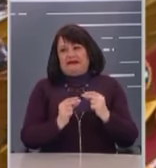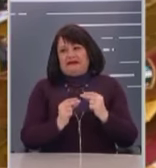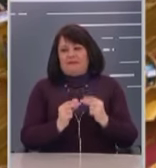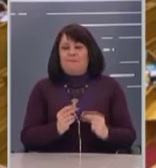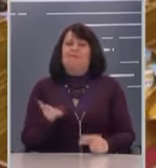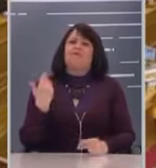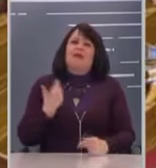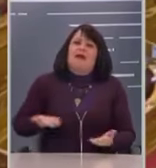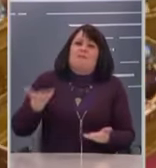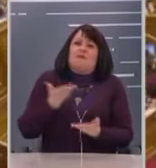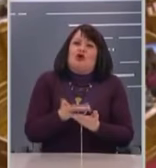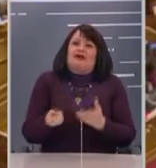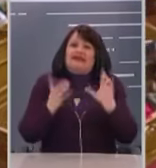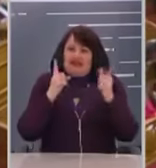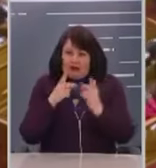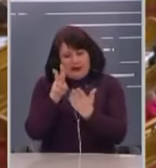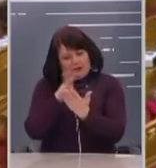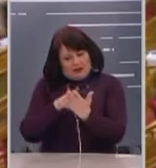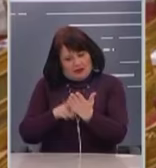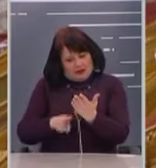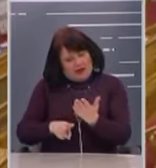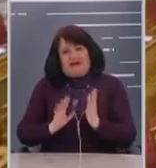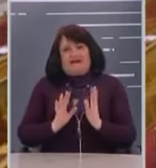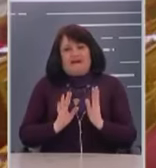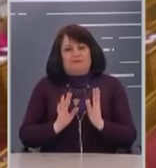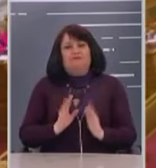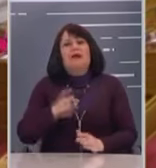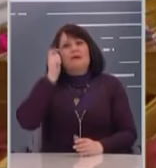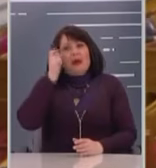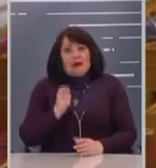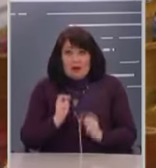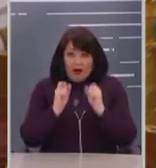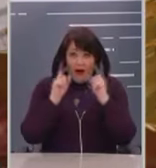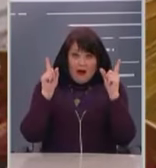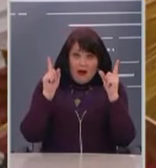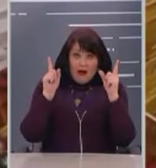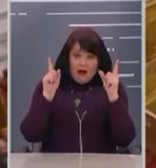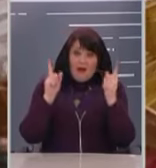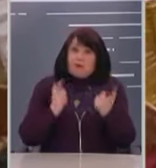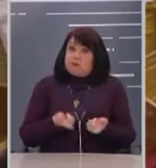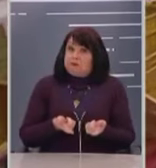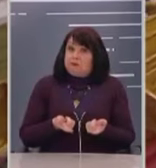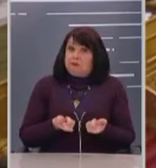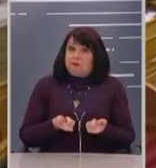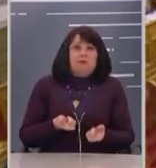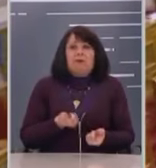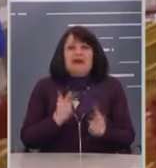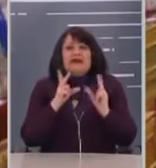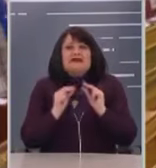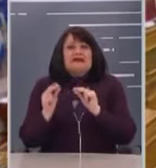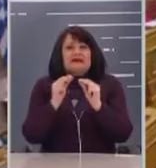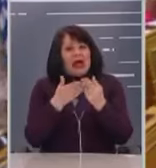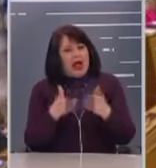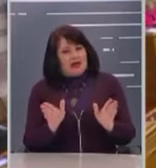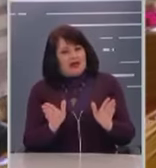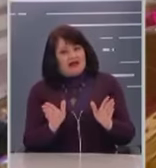την πρόταση που κατέθεσε η Νέα Δημοκρατία και ομολογώ ότι έμεινα έκπληκτος. Και επειδή η συζήτηση είναι δημόσια